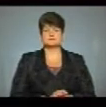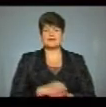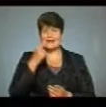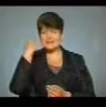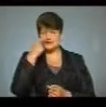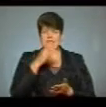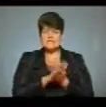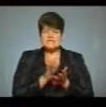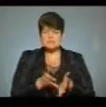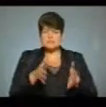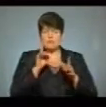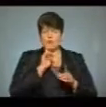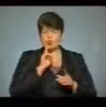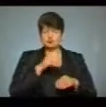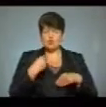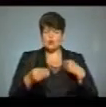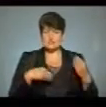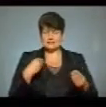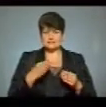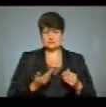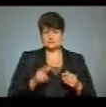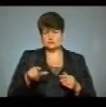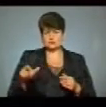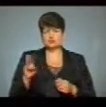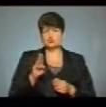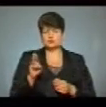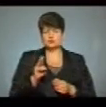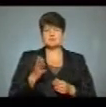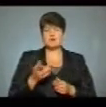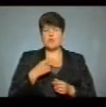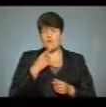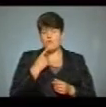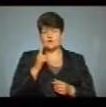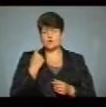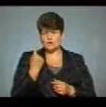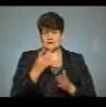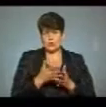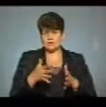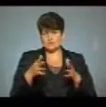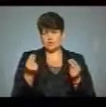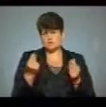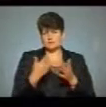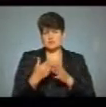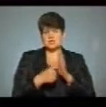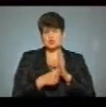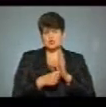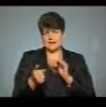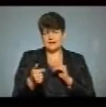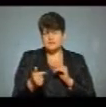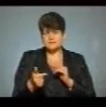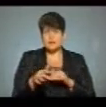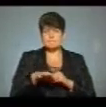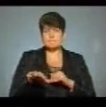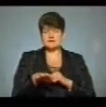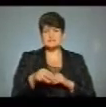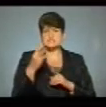Індивідуальні смітники поки що роздали жителям Шумська і Рохманова. Олег Процяк каже, один такий контейнер вартує близько 600 гривень. Майданчик